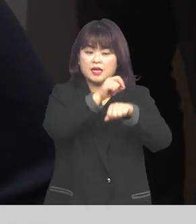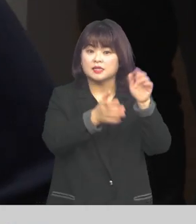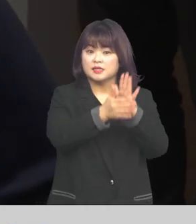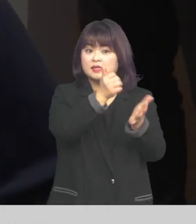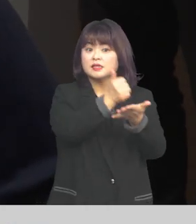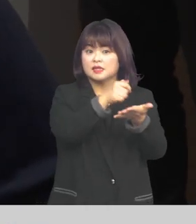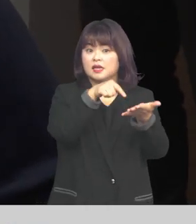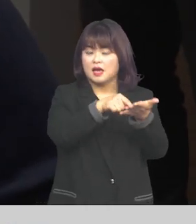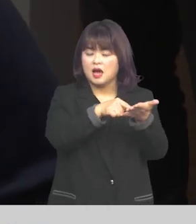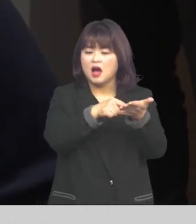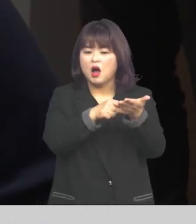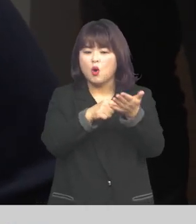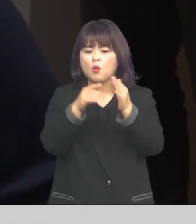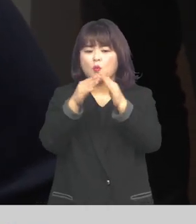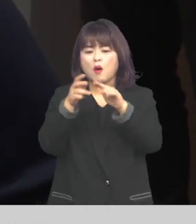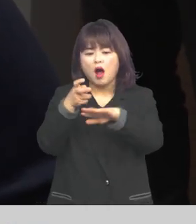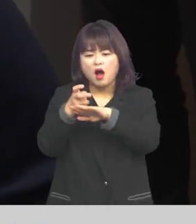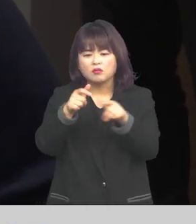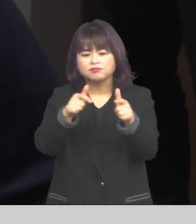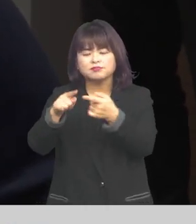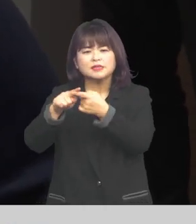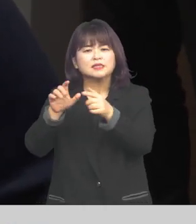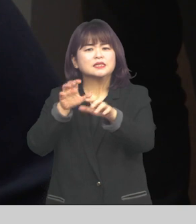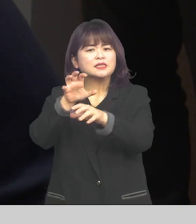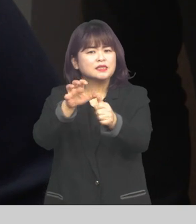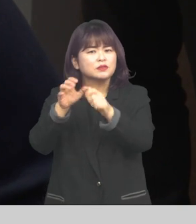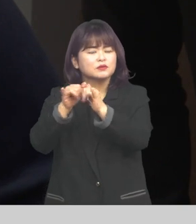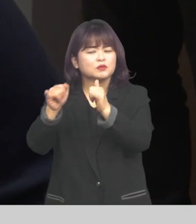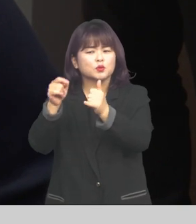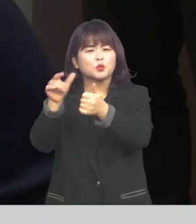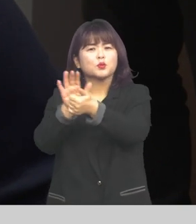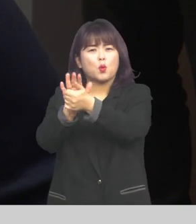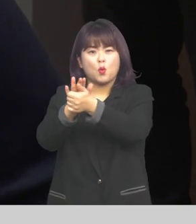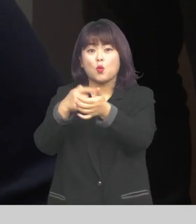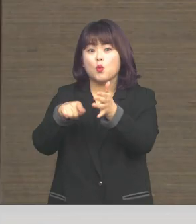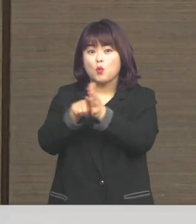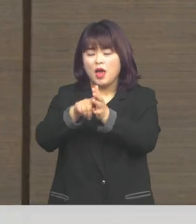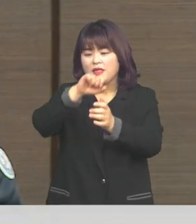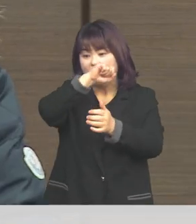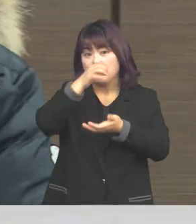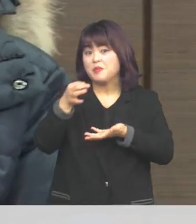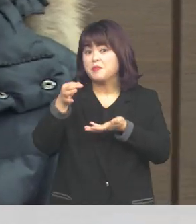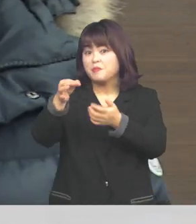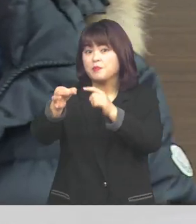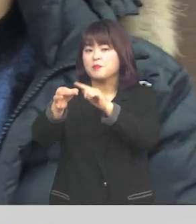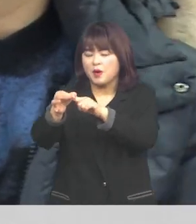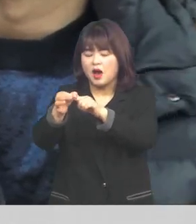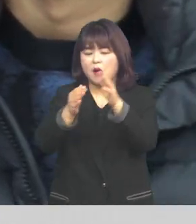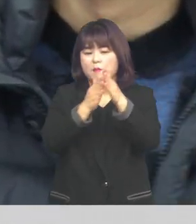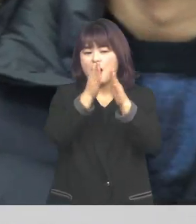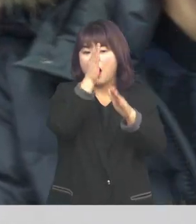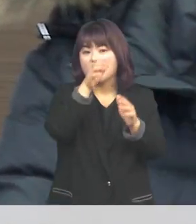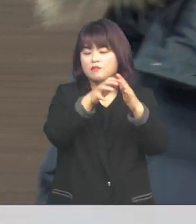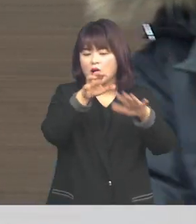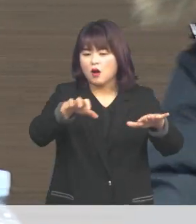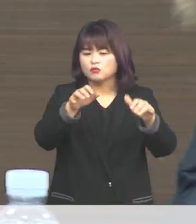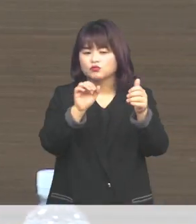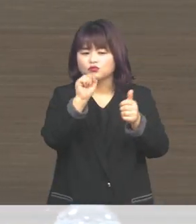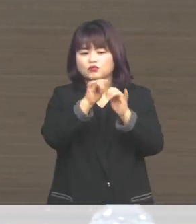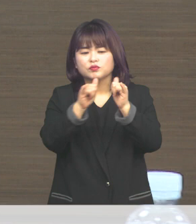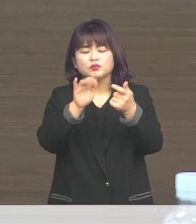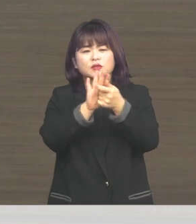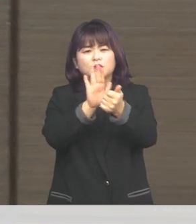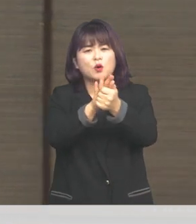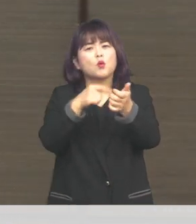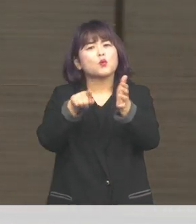이상일 용인특례시장은 대중교통을 이용하는 시민들을 조금이라도 돕겠다는 뜻에서 예산을 책정해 시내 마을버스 운수 종사자